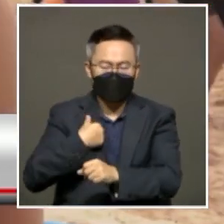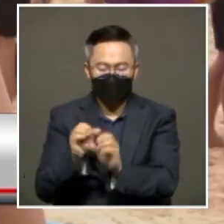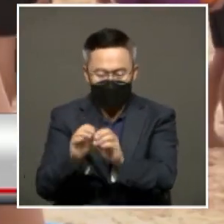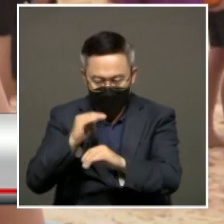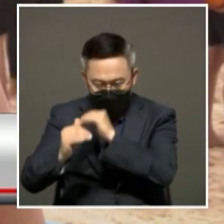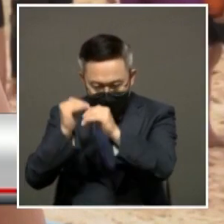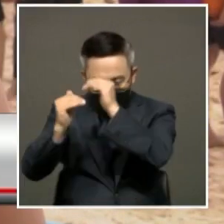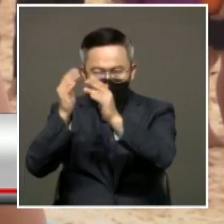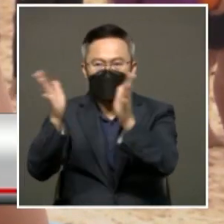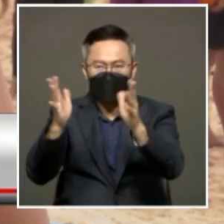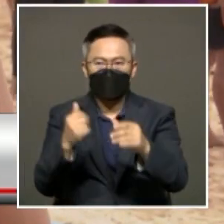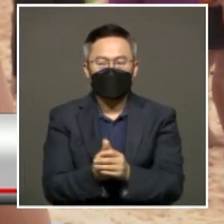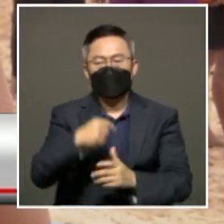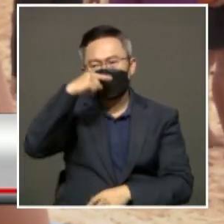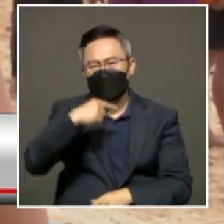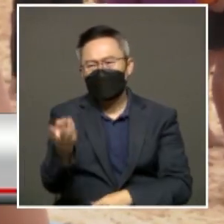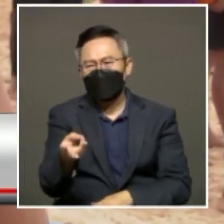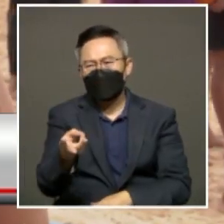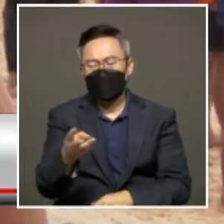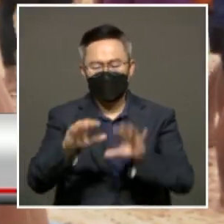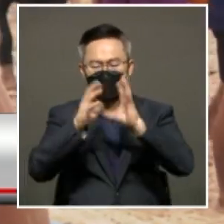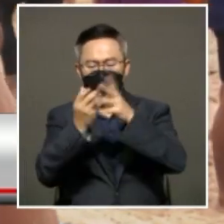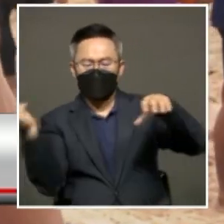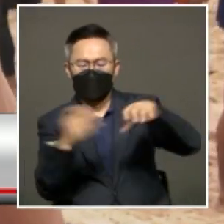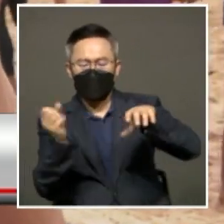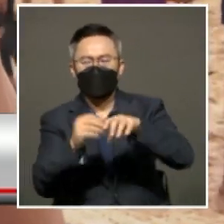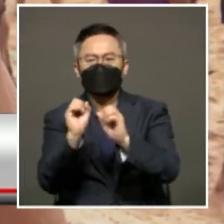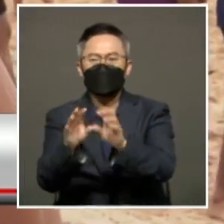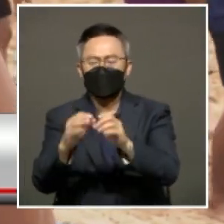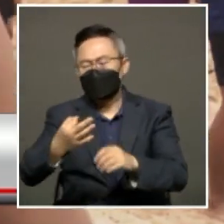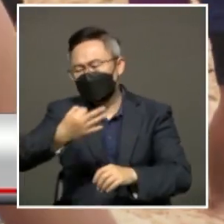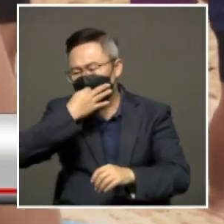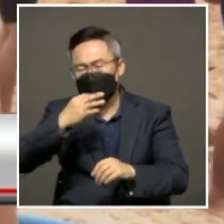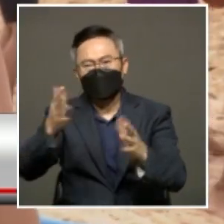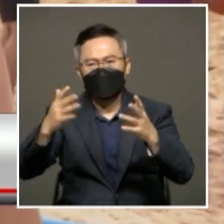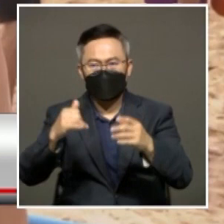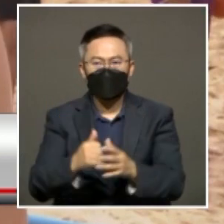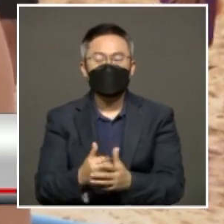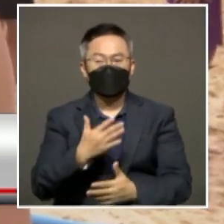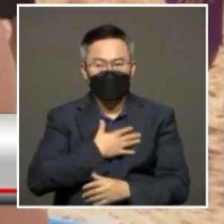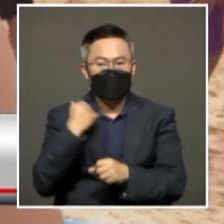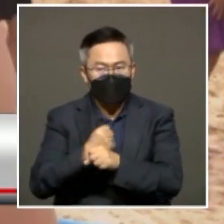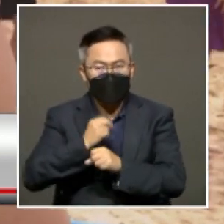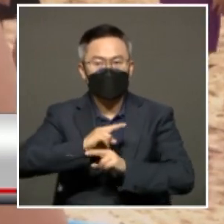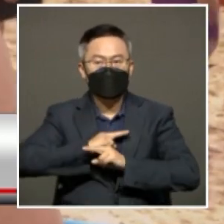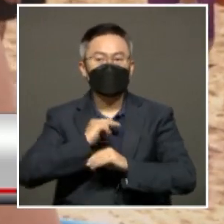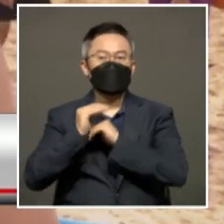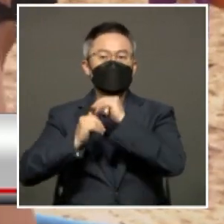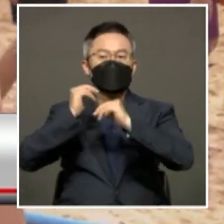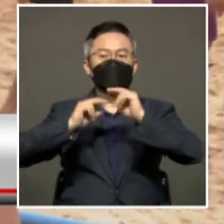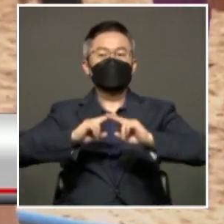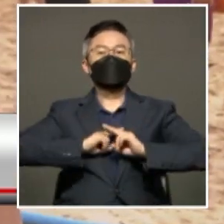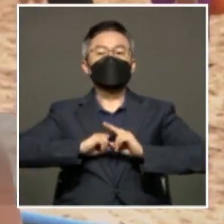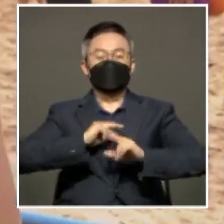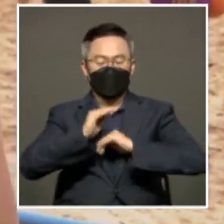ค่ะก็จะตั้งใจทำให้ดีที่สุดนะคะพยายามถ้าแบบนี้เล่นดีค่ะก็จะแบบพยายามต่อยอดตัวเอง